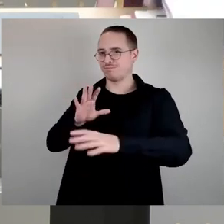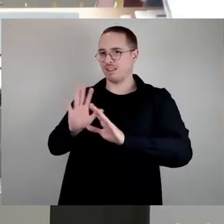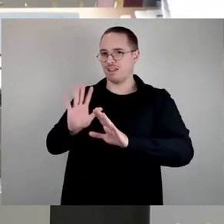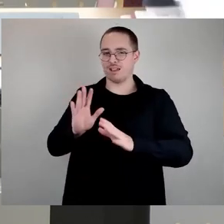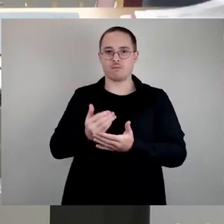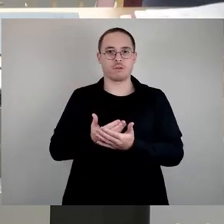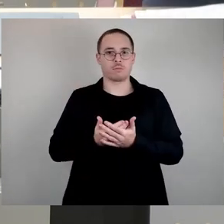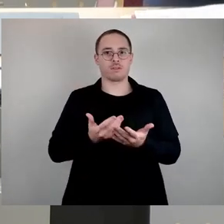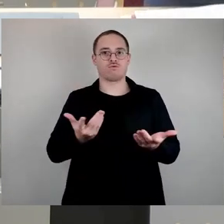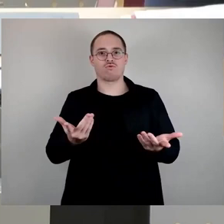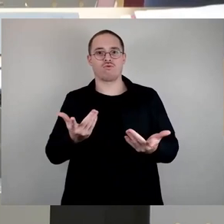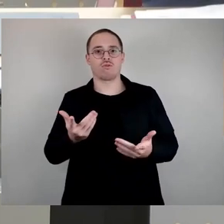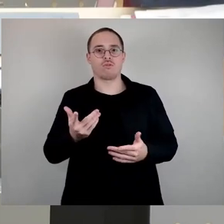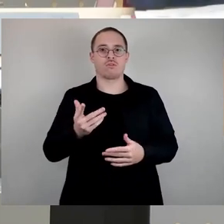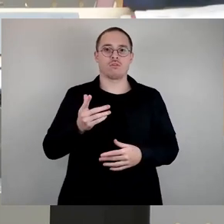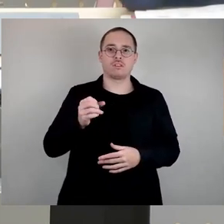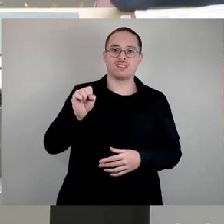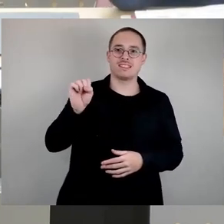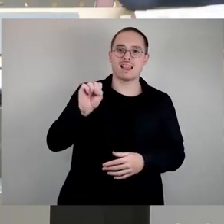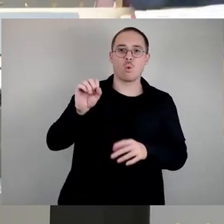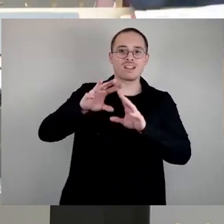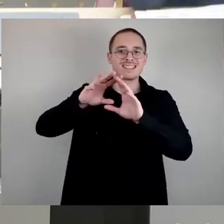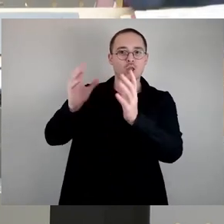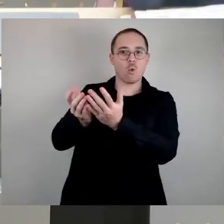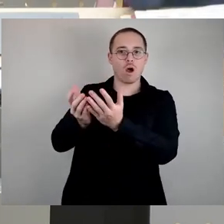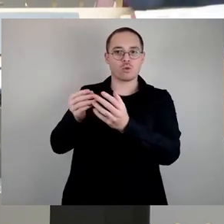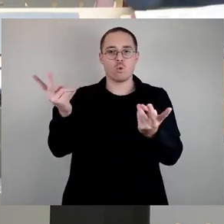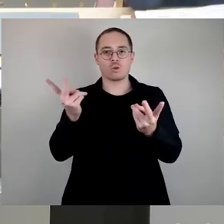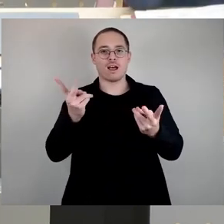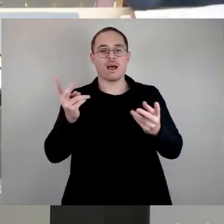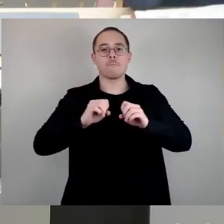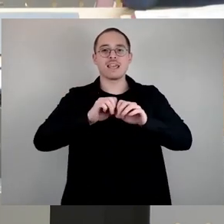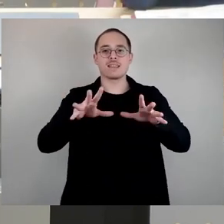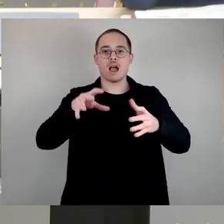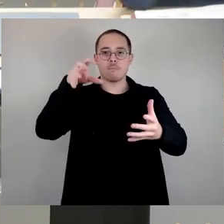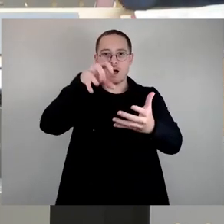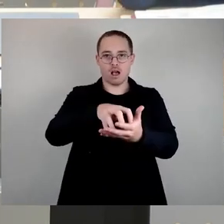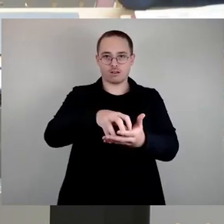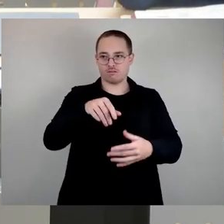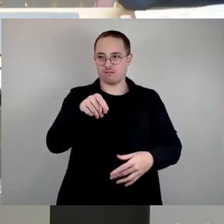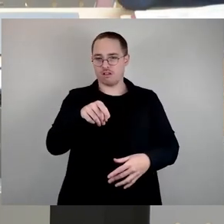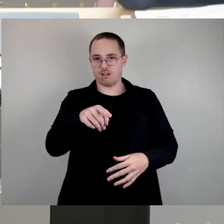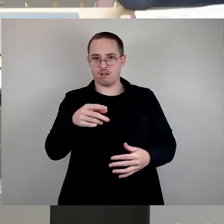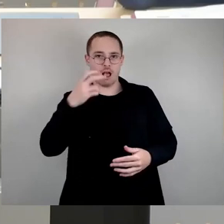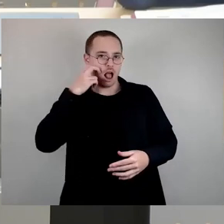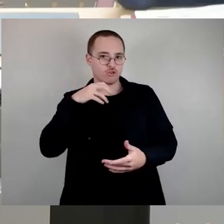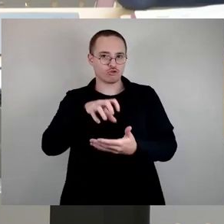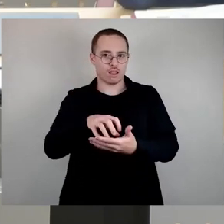das Geschäft macht oder Mediamarkt in Nickern, das ist sozusagen ein Konzern. Es sind nur längere